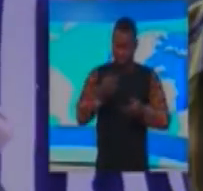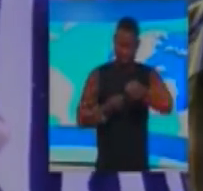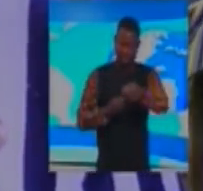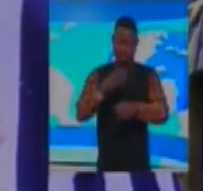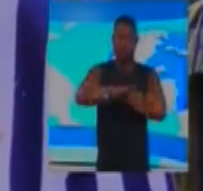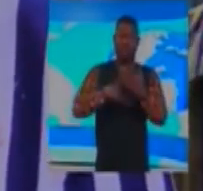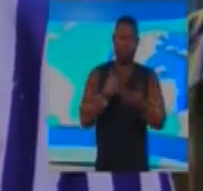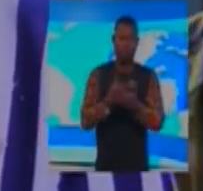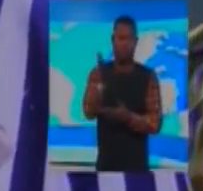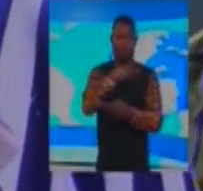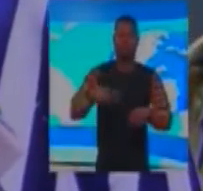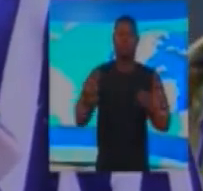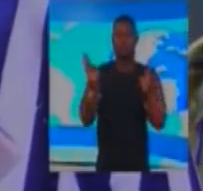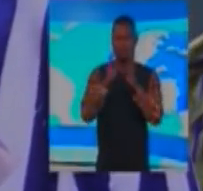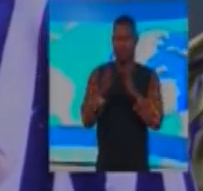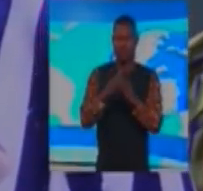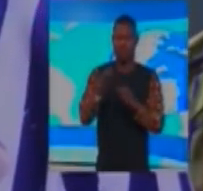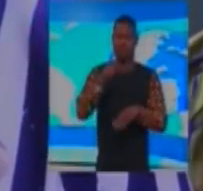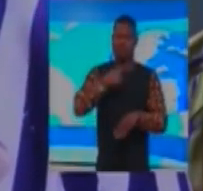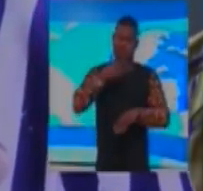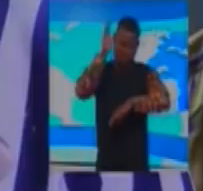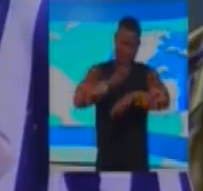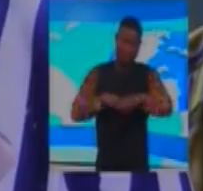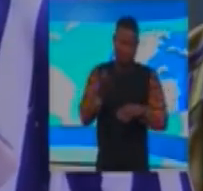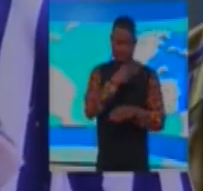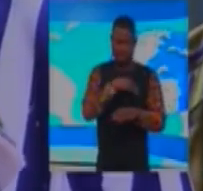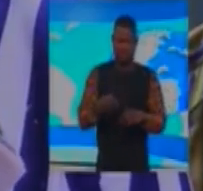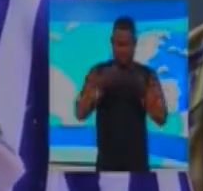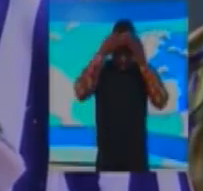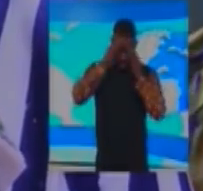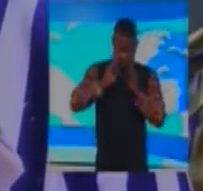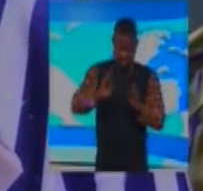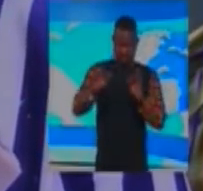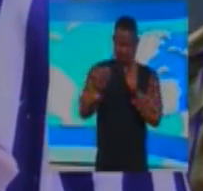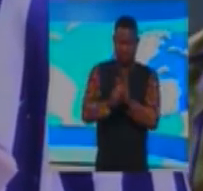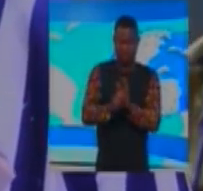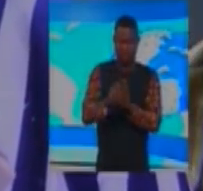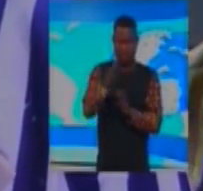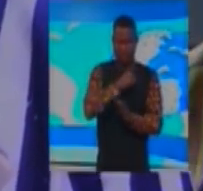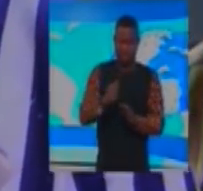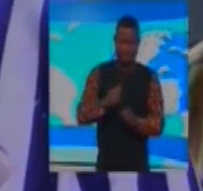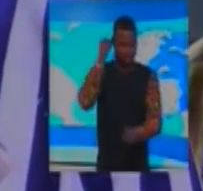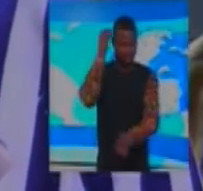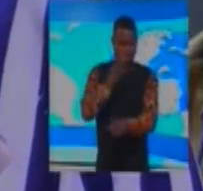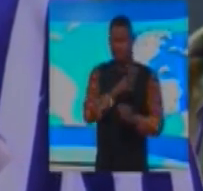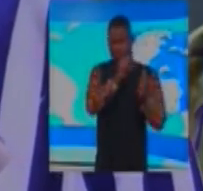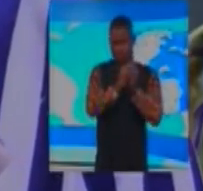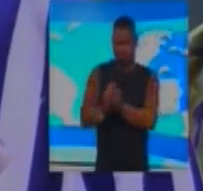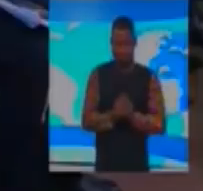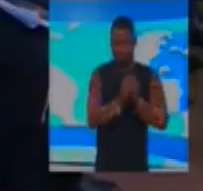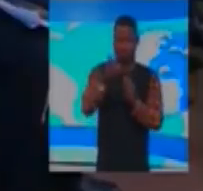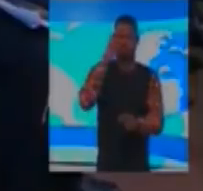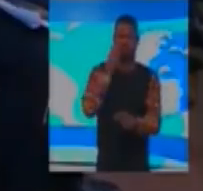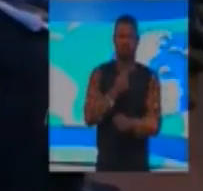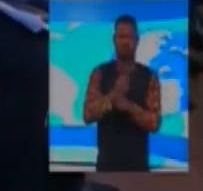ville. Donc, il est fait appel à l'engagement et à la disponibilité de l'ensemble des